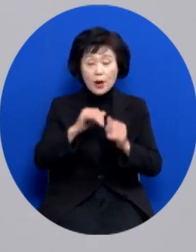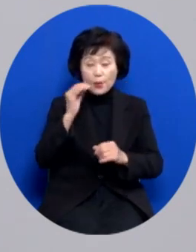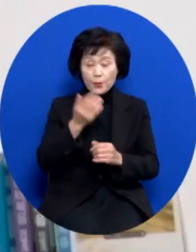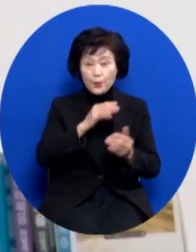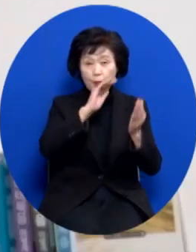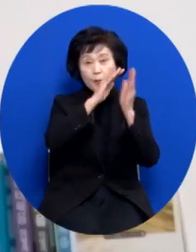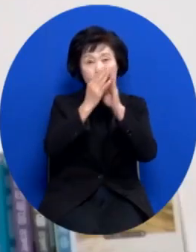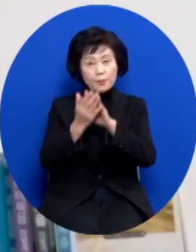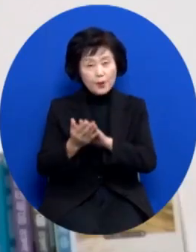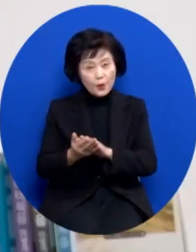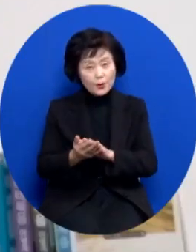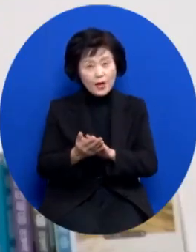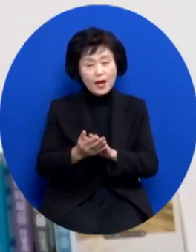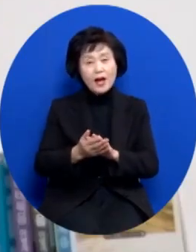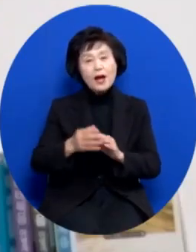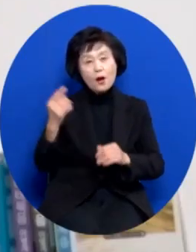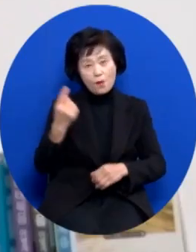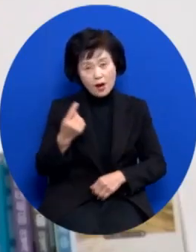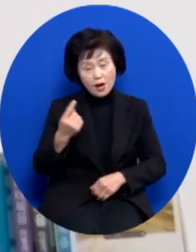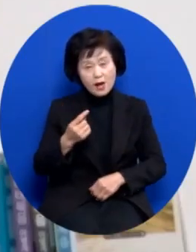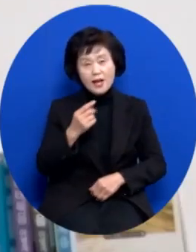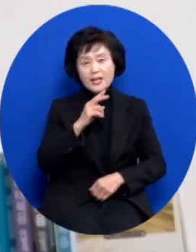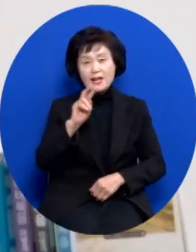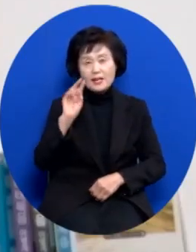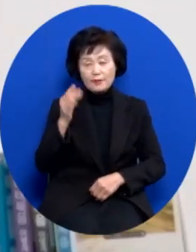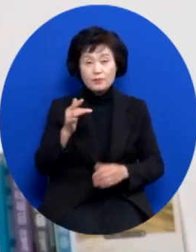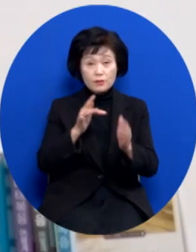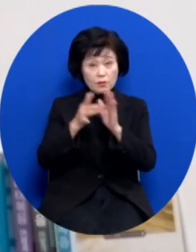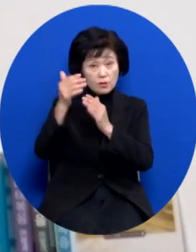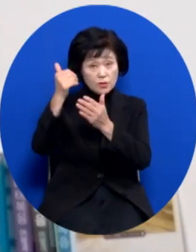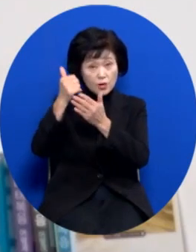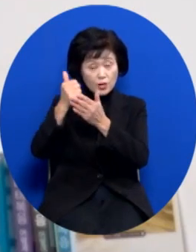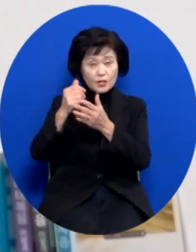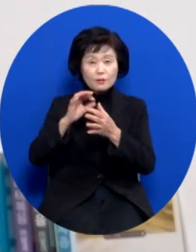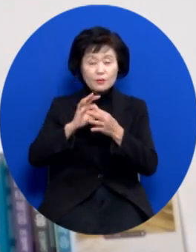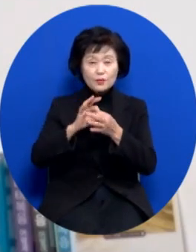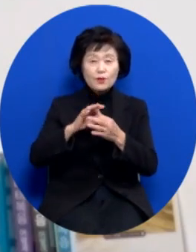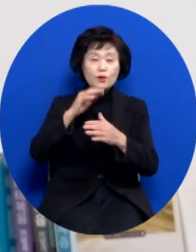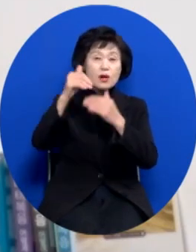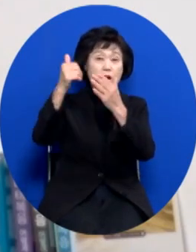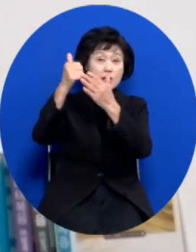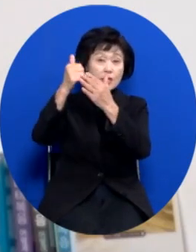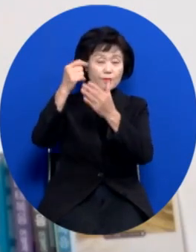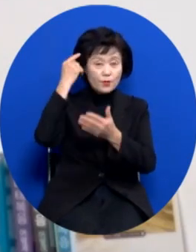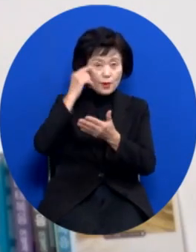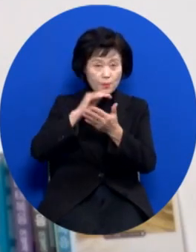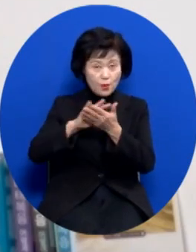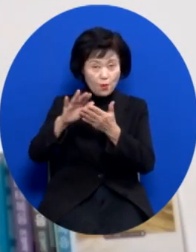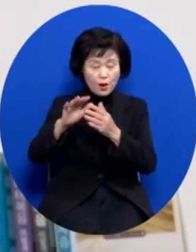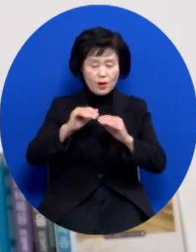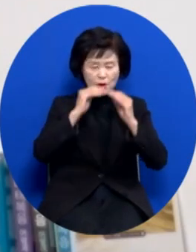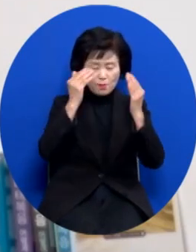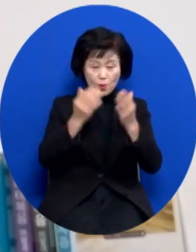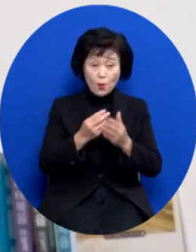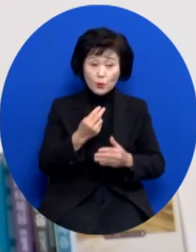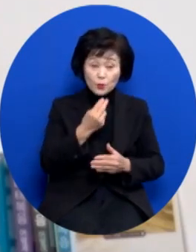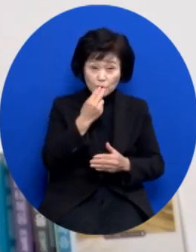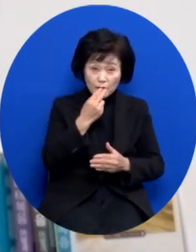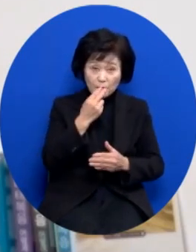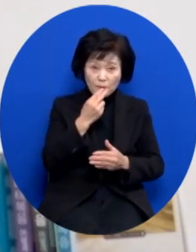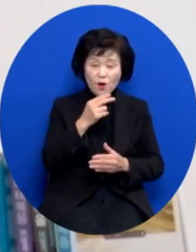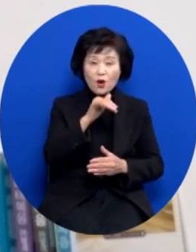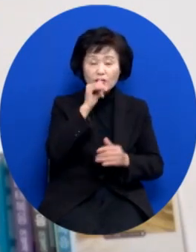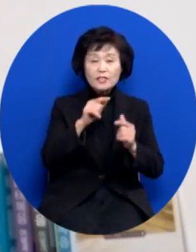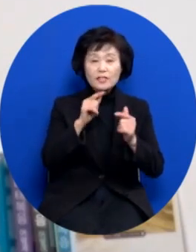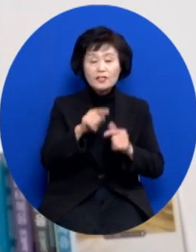합니다. 우리는 예수 그리스도를 통하여 하나님과 평화하고 모든 생명 가진 것들을